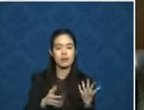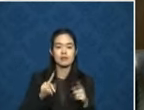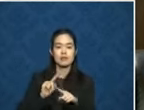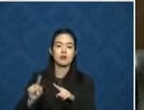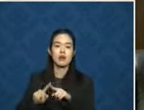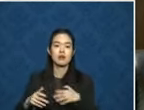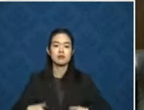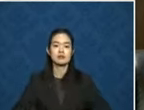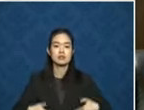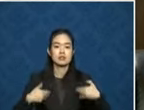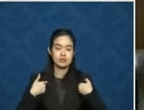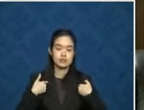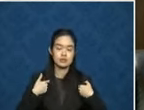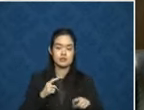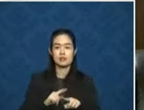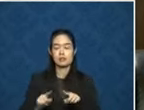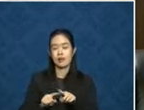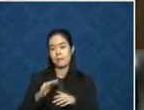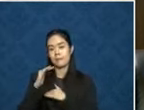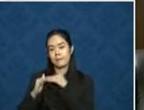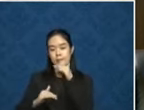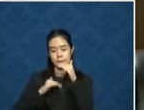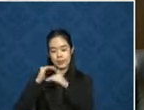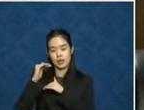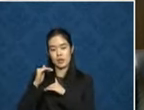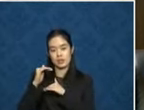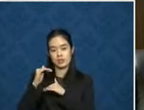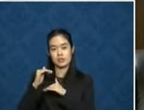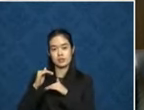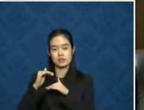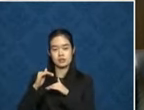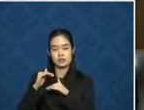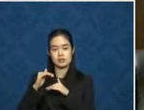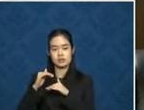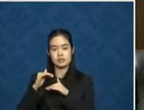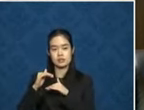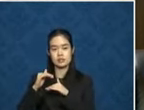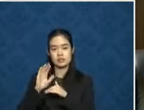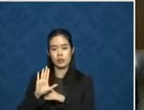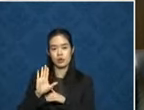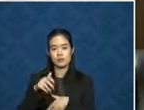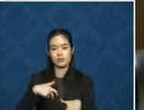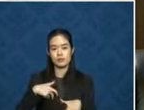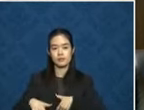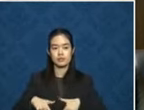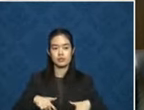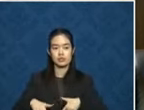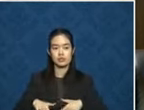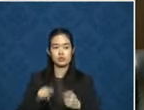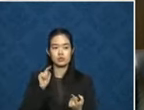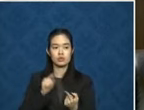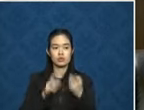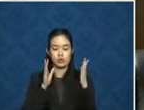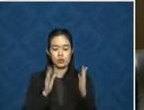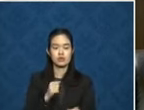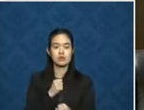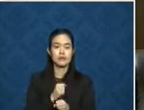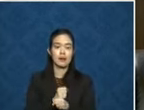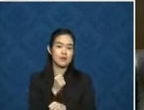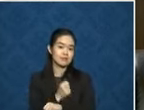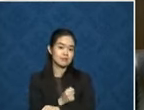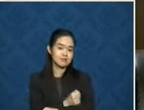ตการพัฒนา reskill upskillของประชาชนของแรงงานเป็นสิ่ง